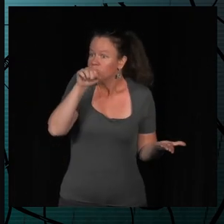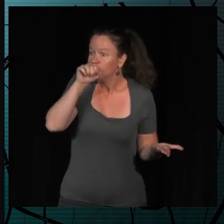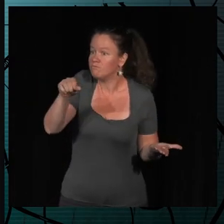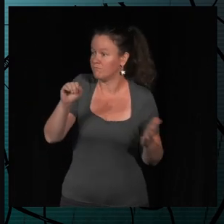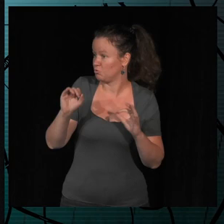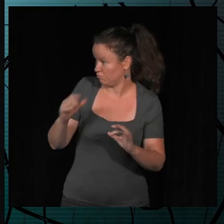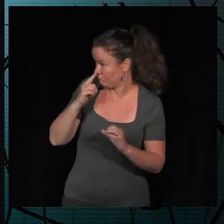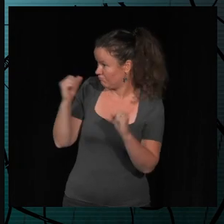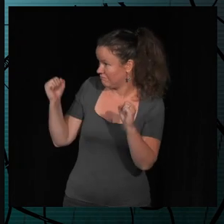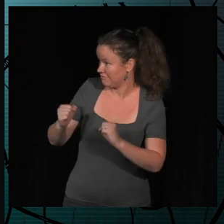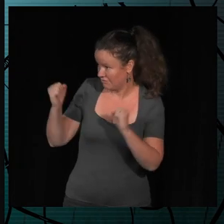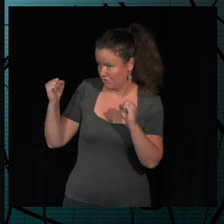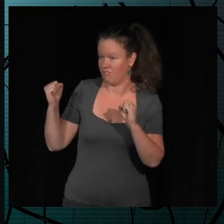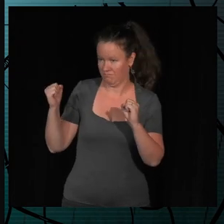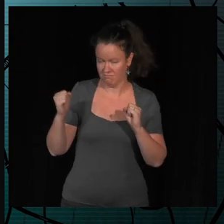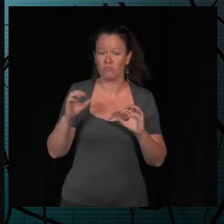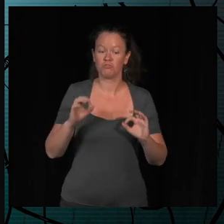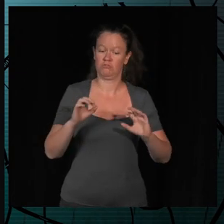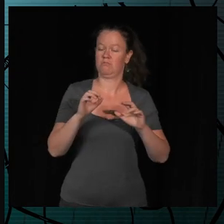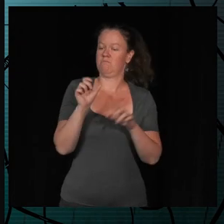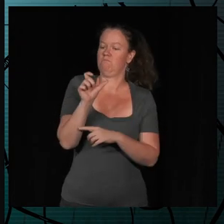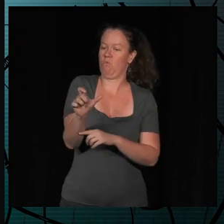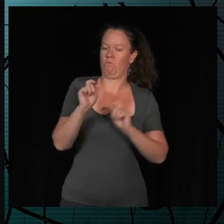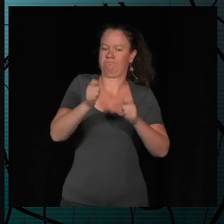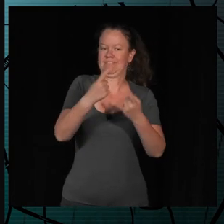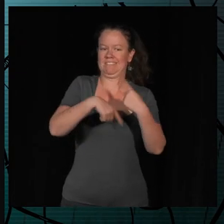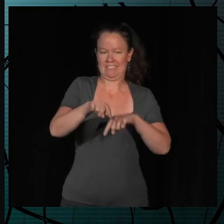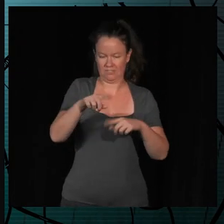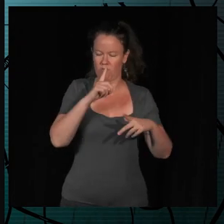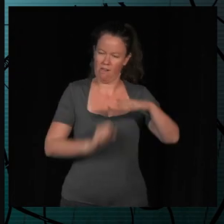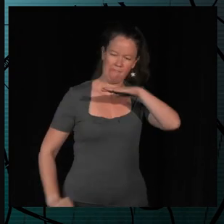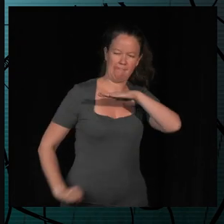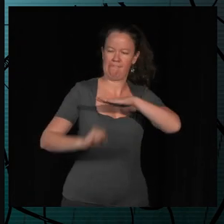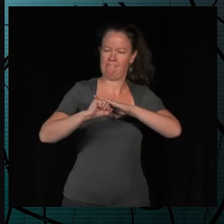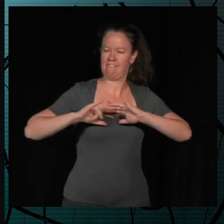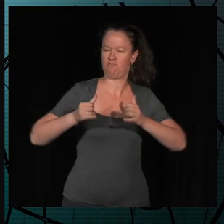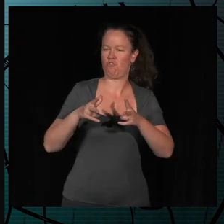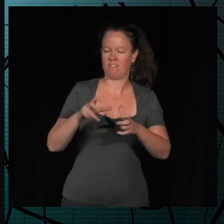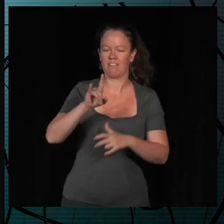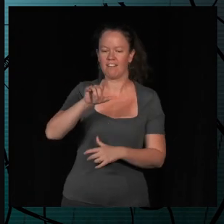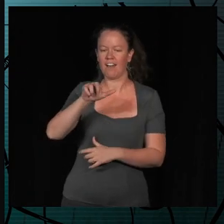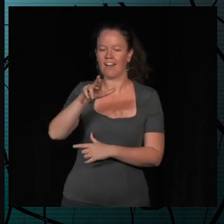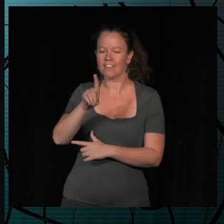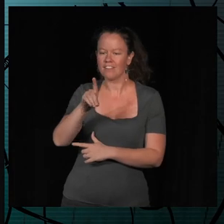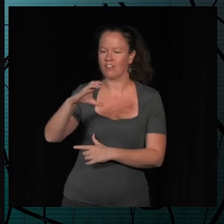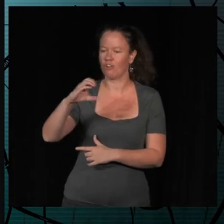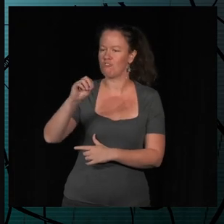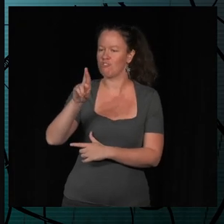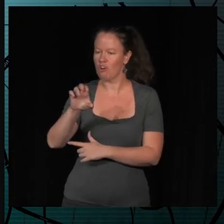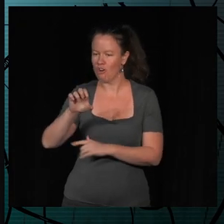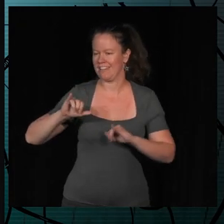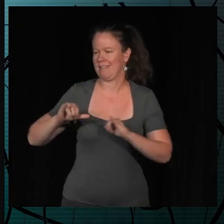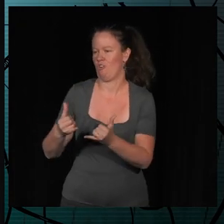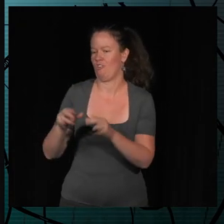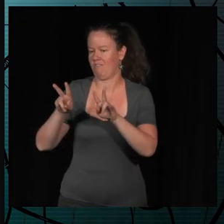terme qui qui s'appelle hardcore gamer c'est le terme qu'on emploie souvent pour les passionnés de jeux vidéo comme on a été cinéphile euh